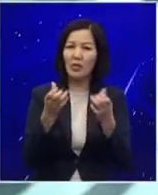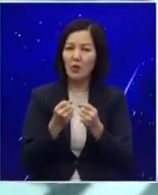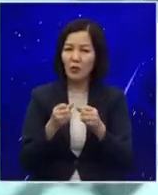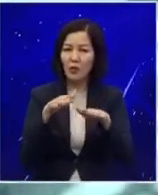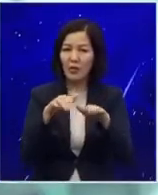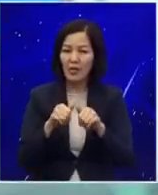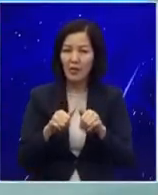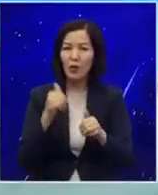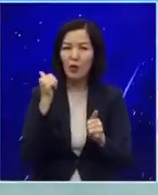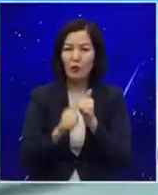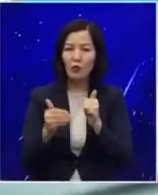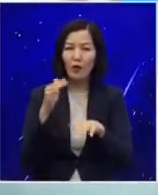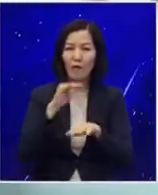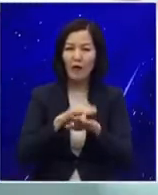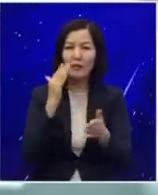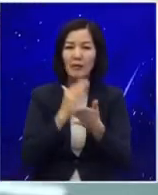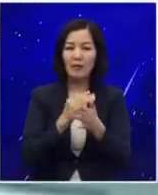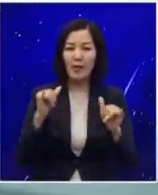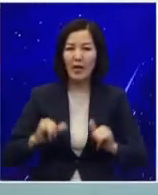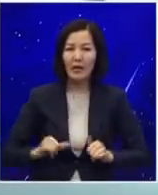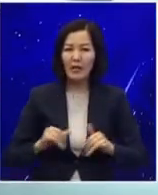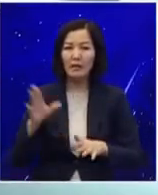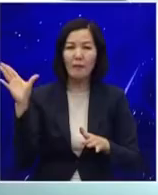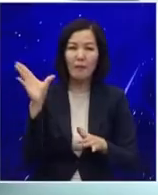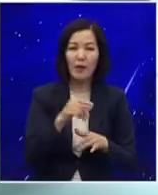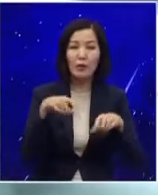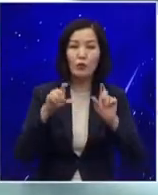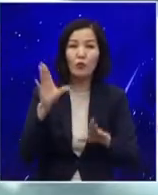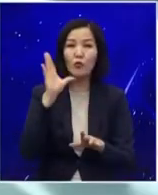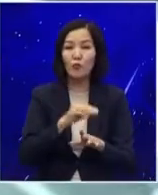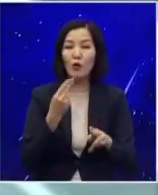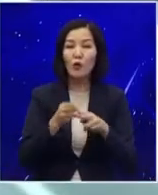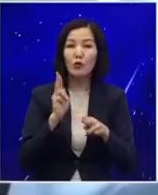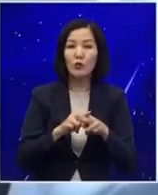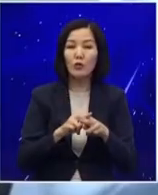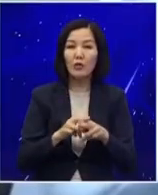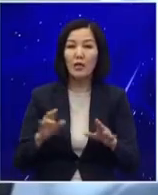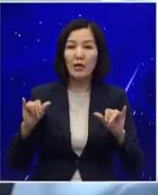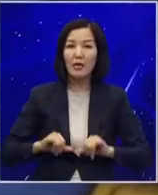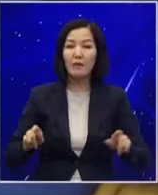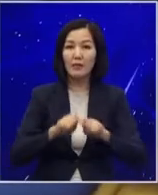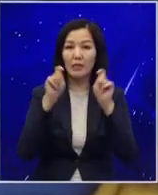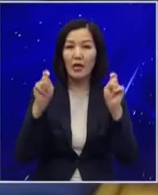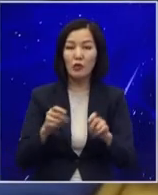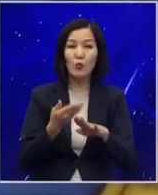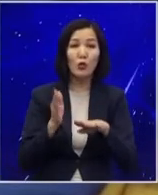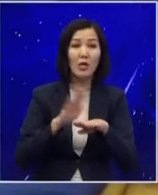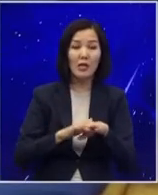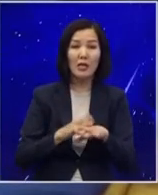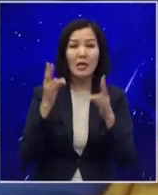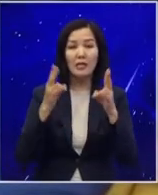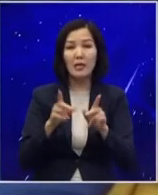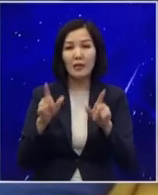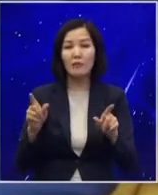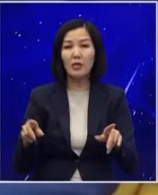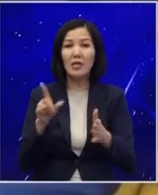фактілері күнде болады. Алаяқтар әлемнің кез келген нүктесінде отыруы мүмкін. Сондықтан мұндай қылмысты ашу өте қиын. Зардап шеккендердің